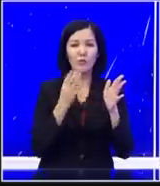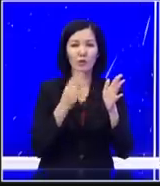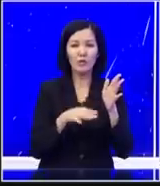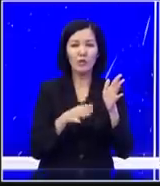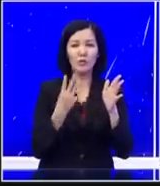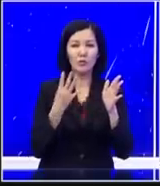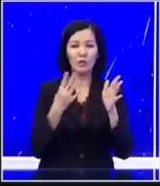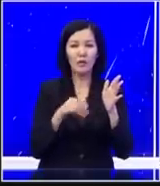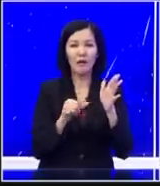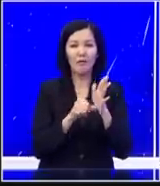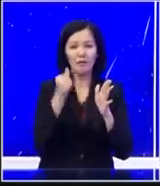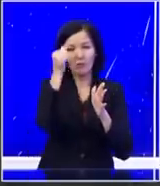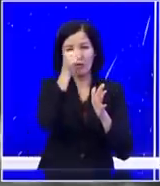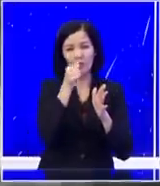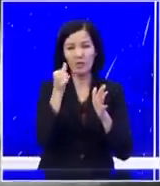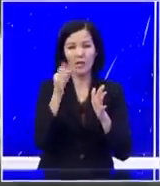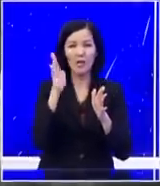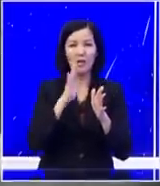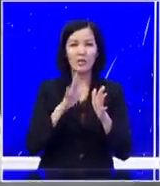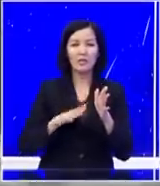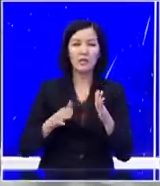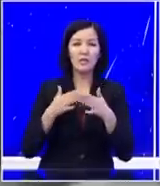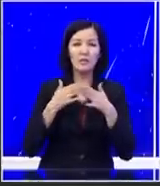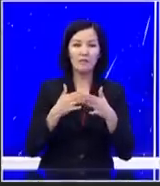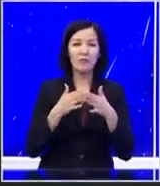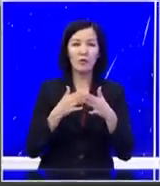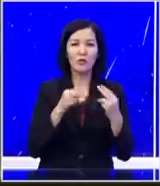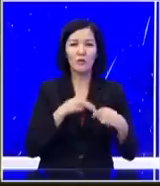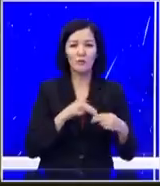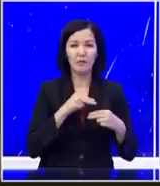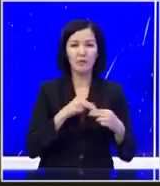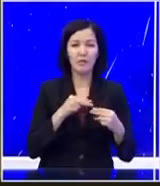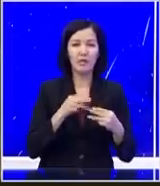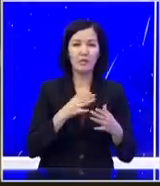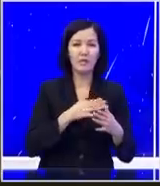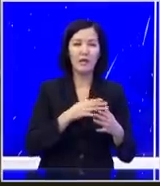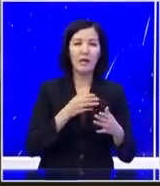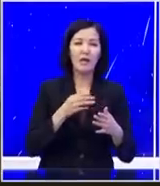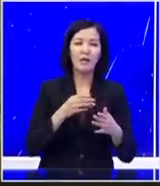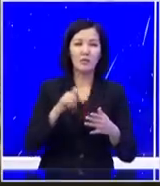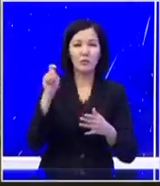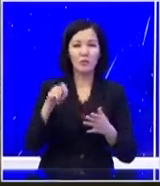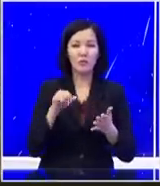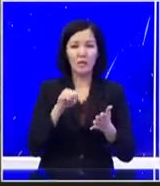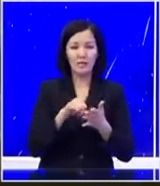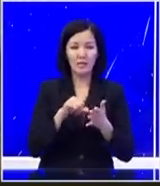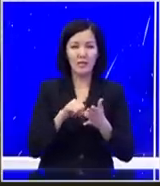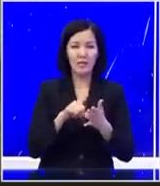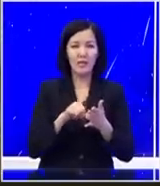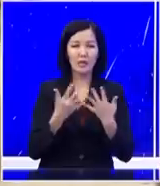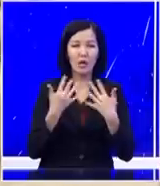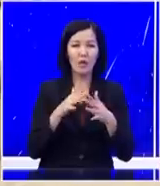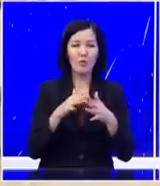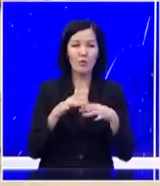жылы Севастополь теңіз флотында әскери борышын өтейді. Соғыстан кейін аймақ ауыл шаруашылығында еңбек етті. Еңбек ардагері колхозда